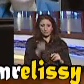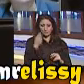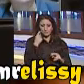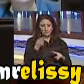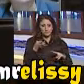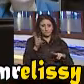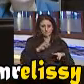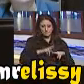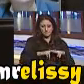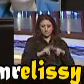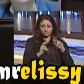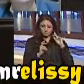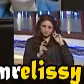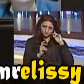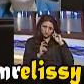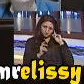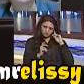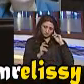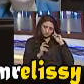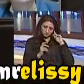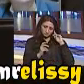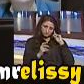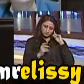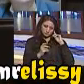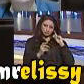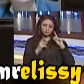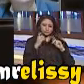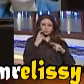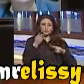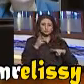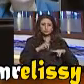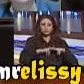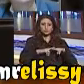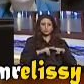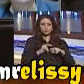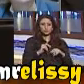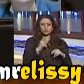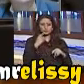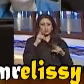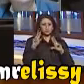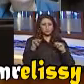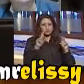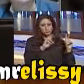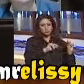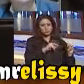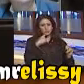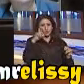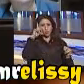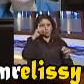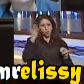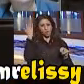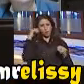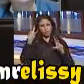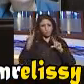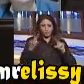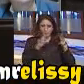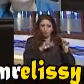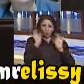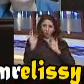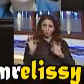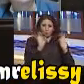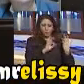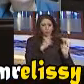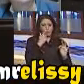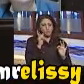زي الطريقة اللي كان بيتبعها حسن مبارك قبل كده، ما فيش فرق خالص دكتور عمر خالص. وبالتالي